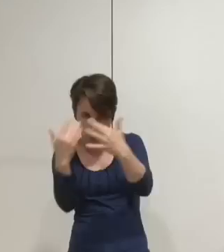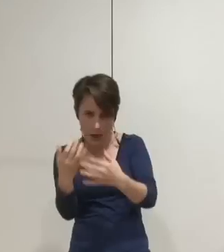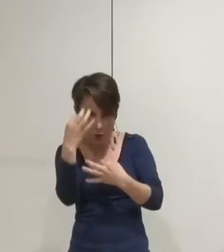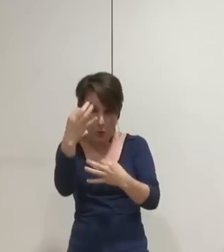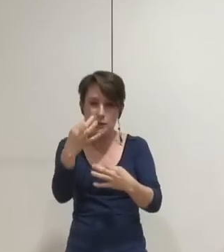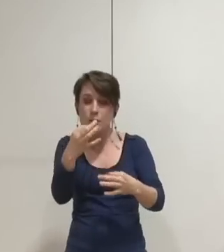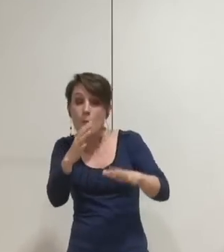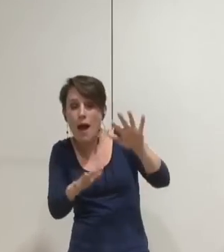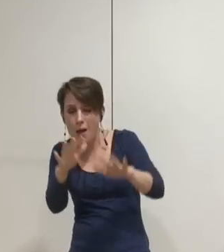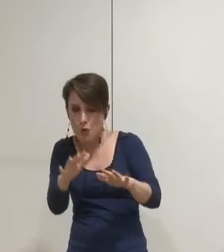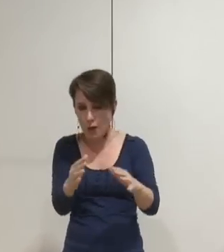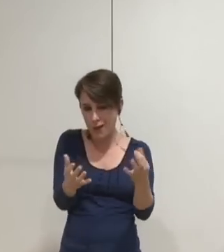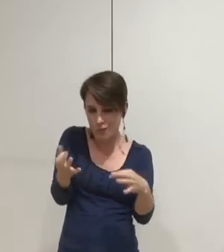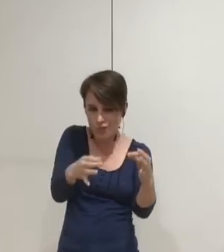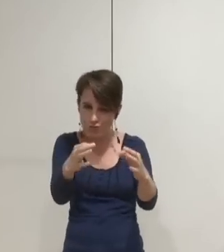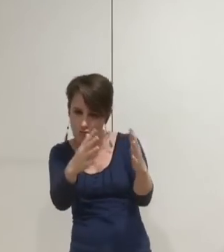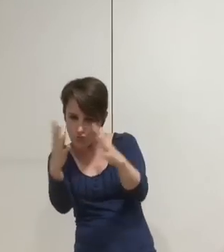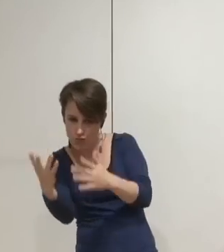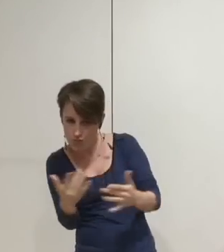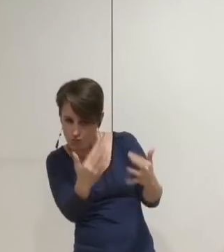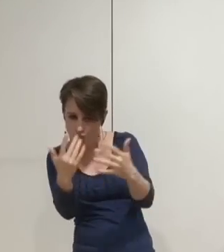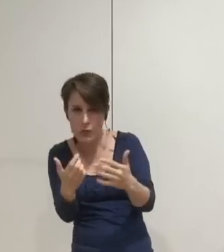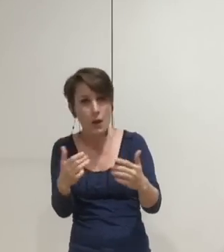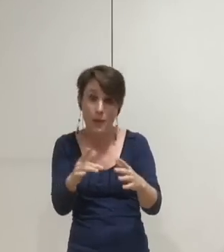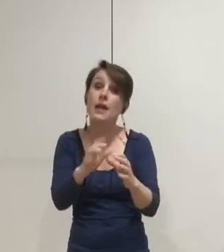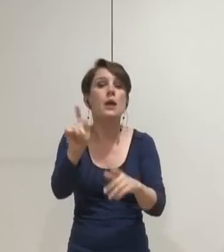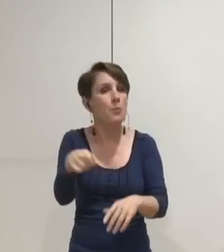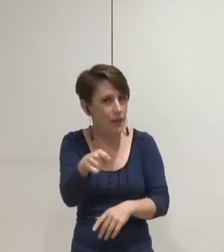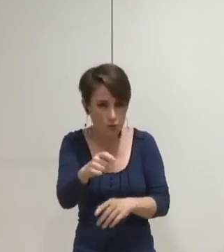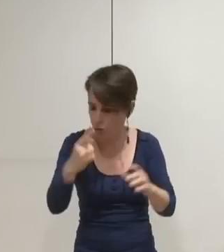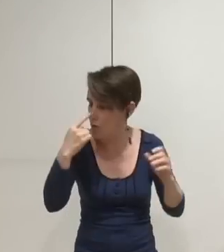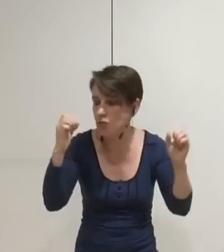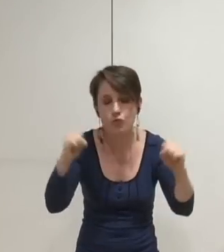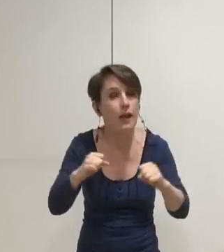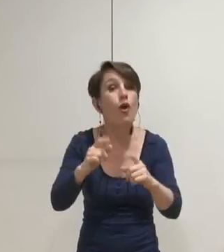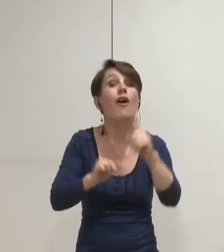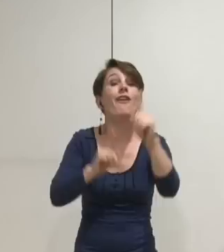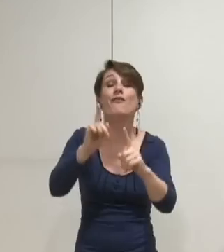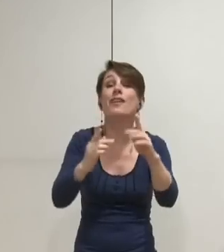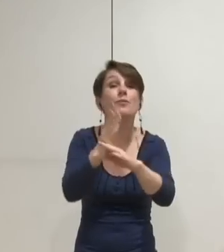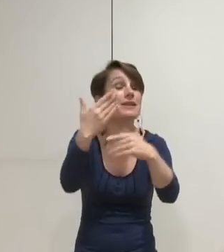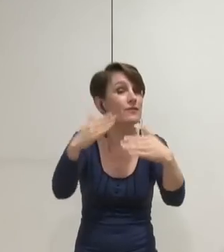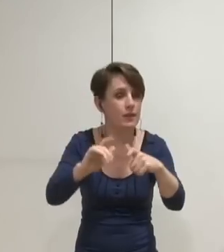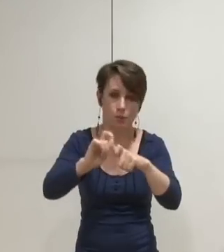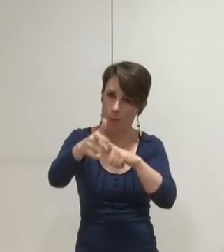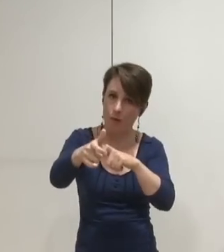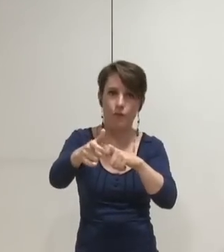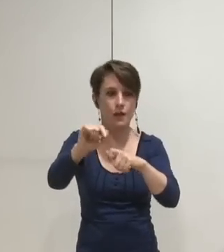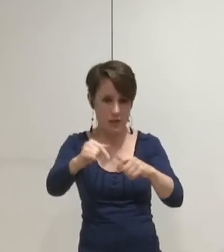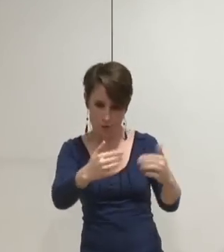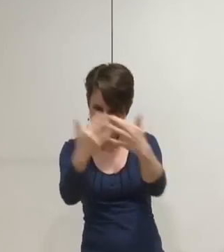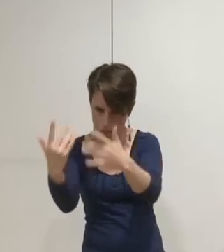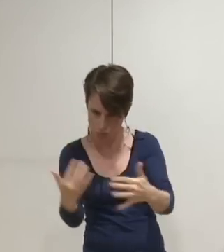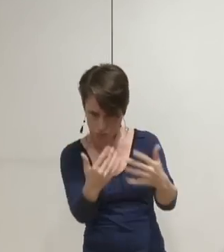ajuster de tenir dans une enveloppe mais bien sûr qu'il faut effectivement à l'issue de la fête des tuiles essayer de